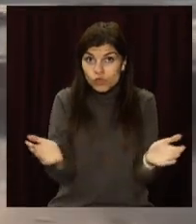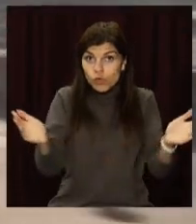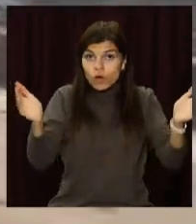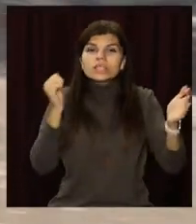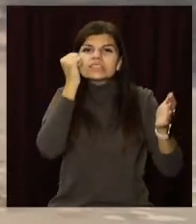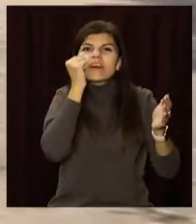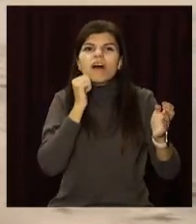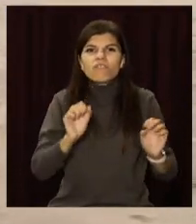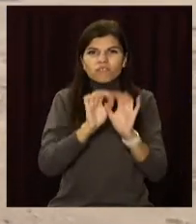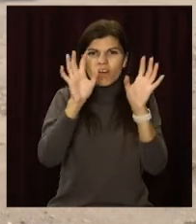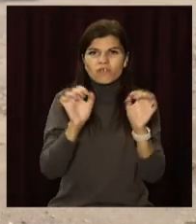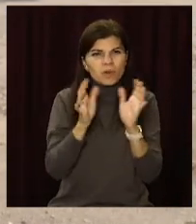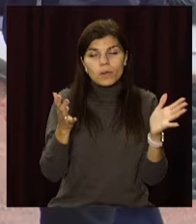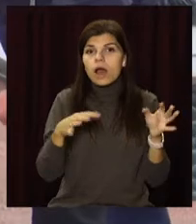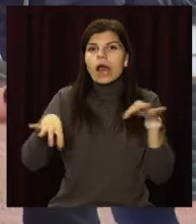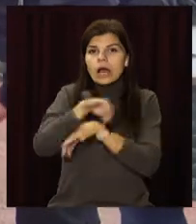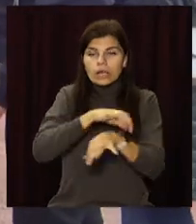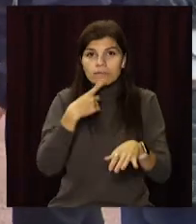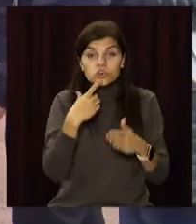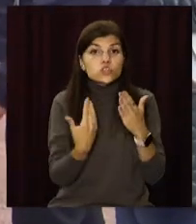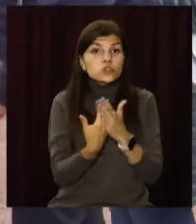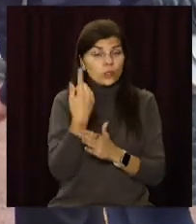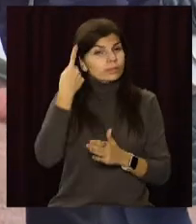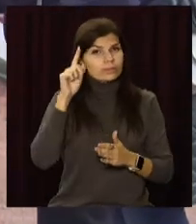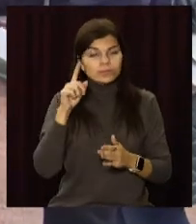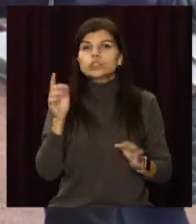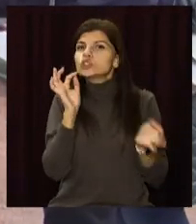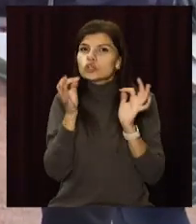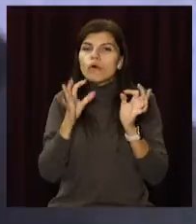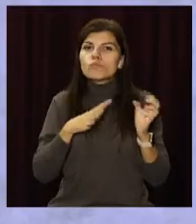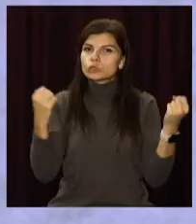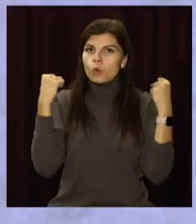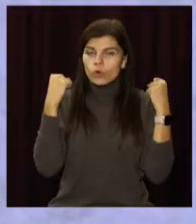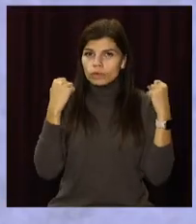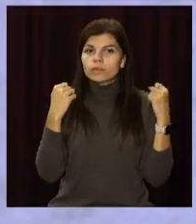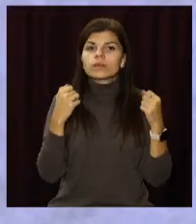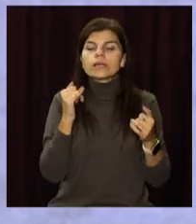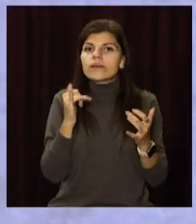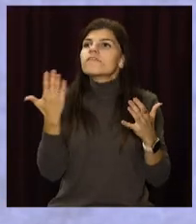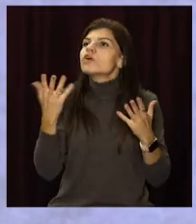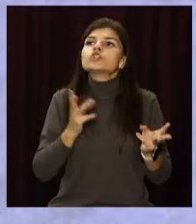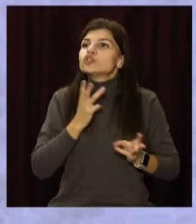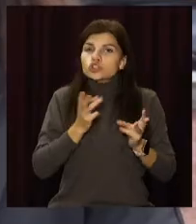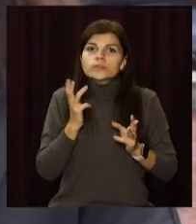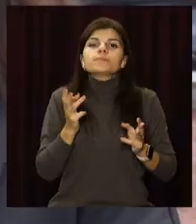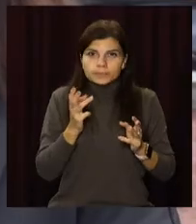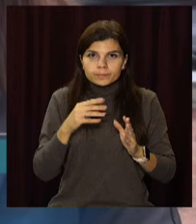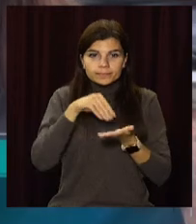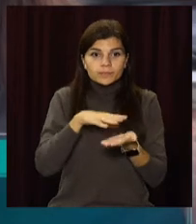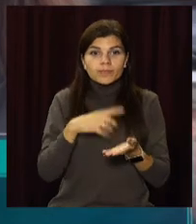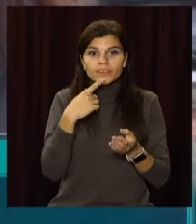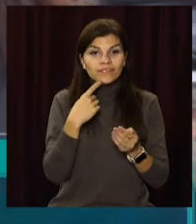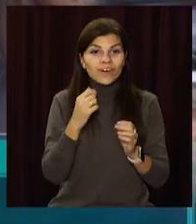старого фонтану. Архітектори кажуть, під час створення проєкту радилися зі спортсменами та врахували їхні побажання.